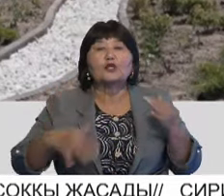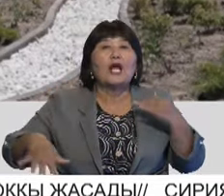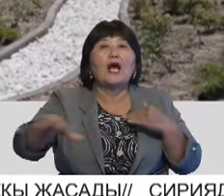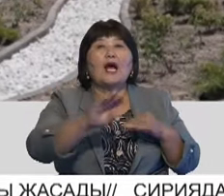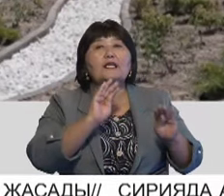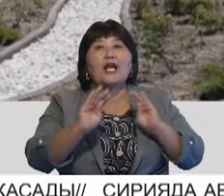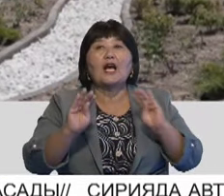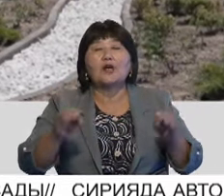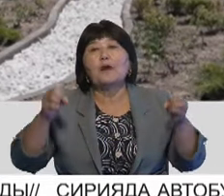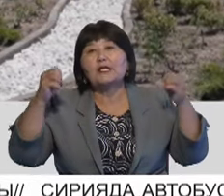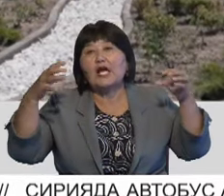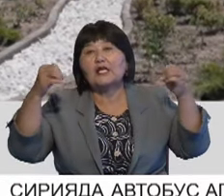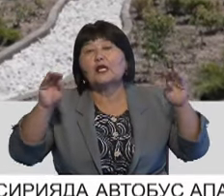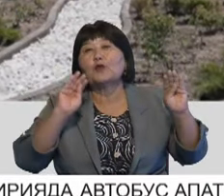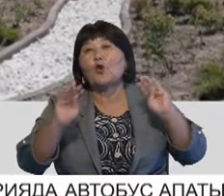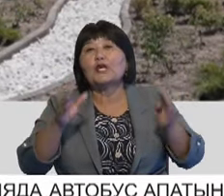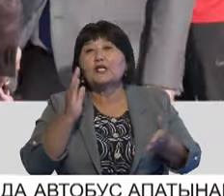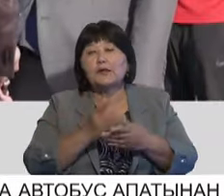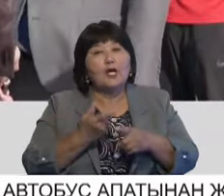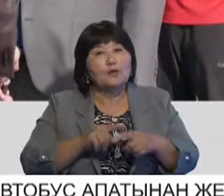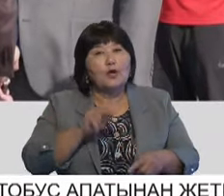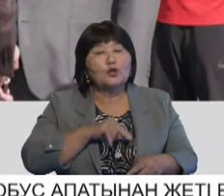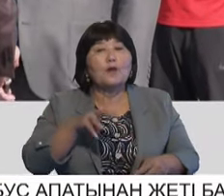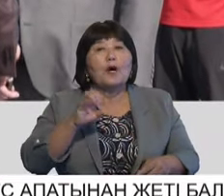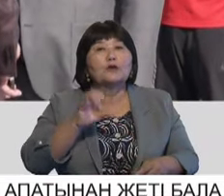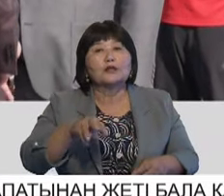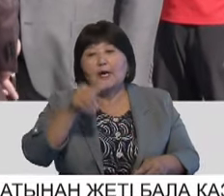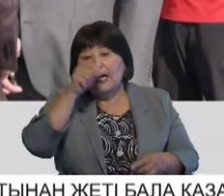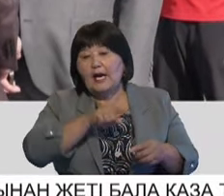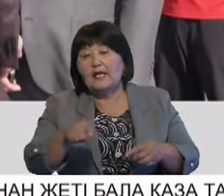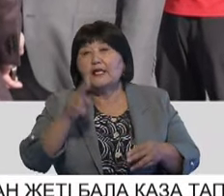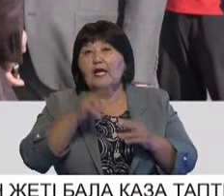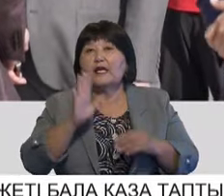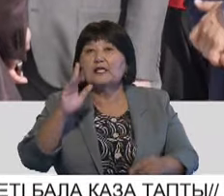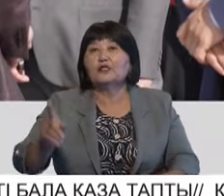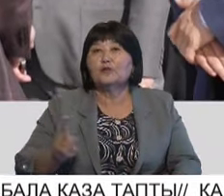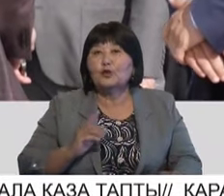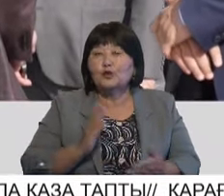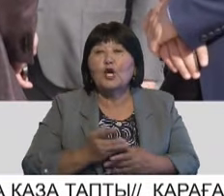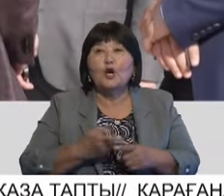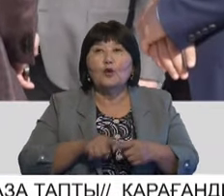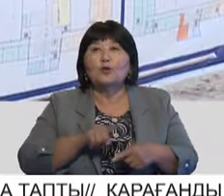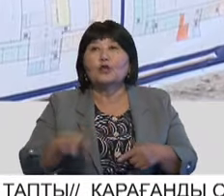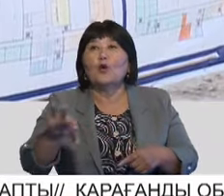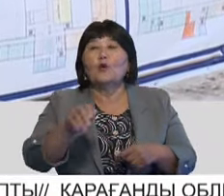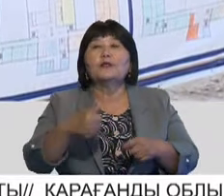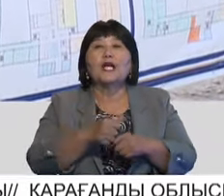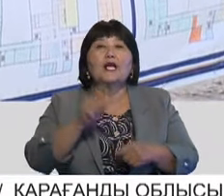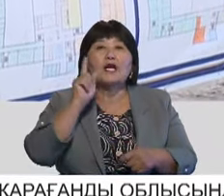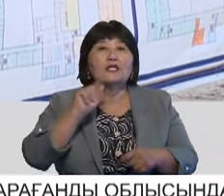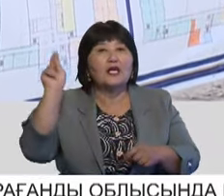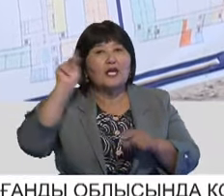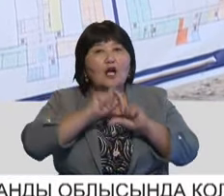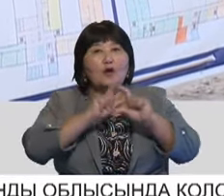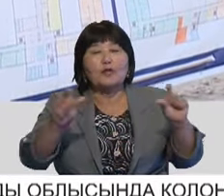айнала абаттандырылып, жарық шамдары орнатылып жатыр. Бұл жұмыстар маусым айының ортасында аяқталады деп күтілуде. Осыдан соң облыс әкімі жайлы мектеп